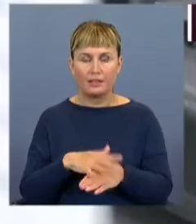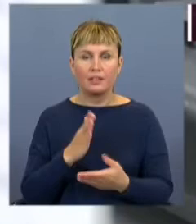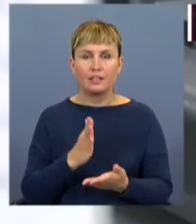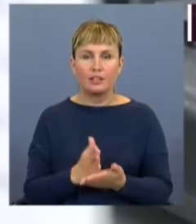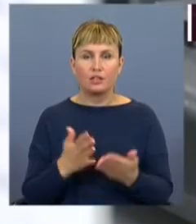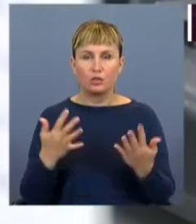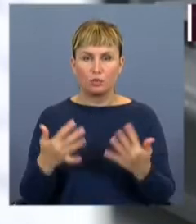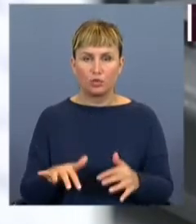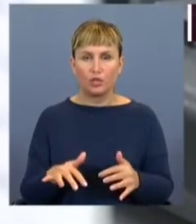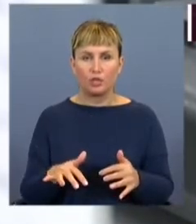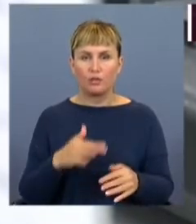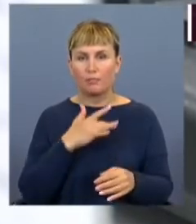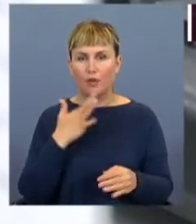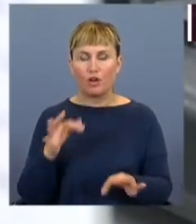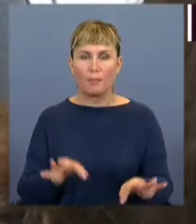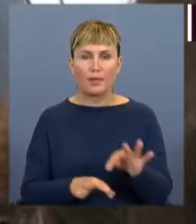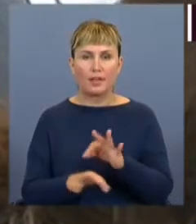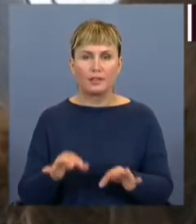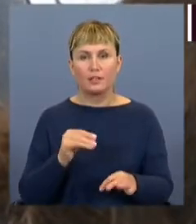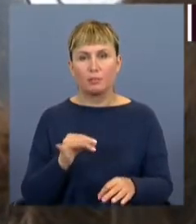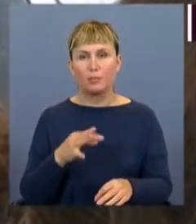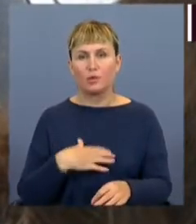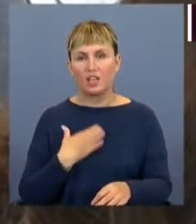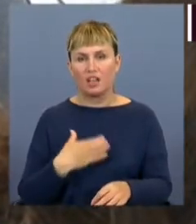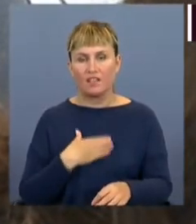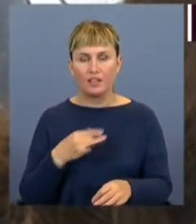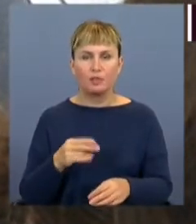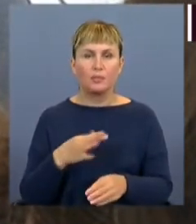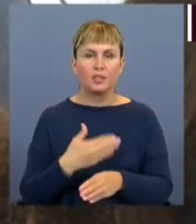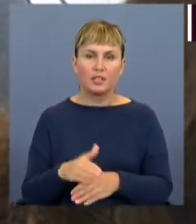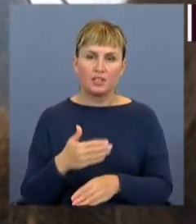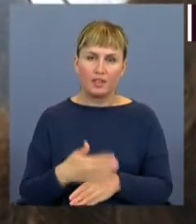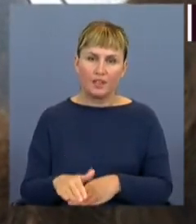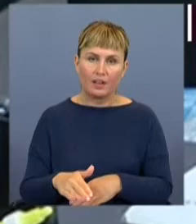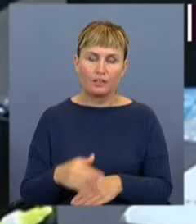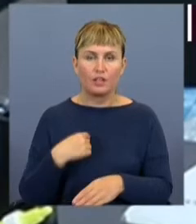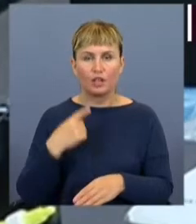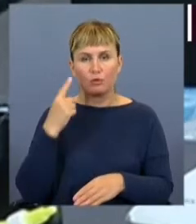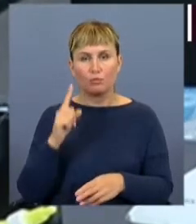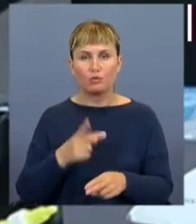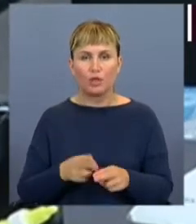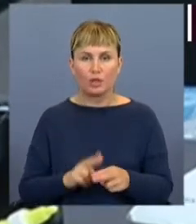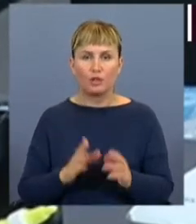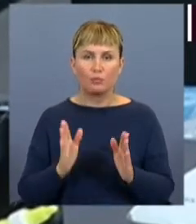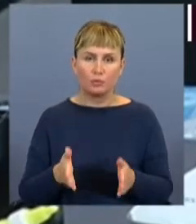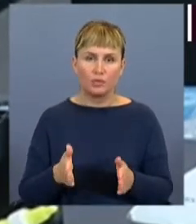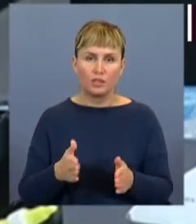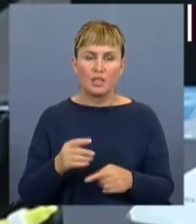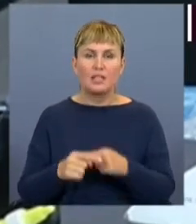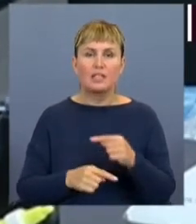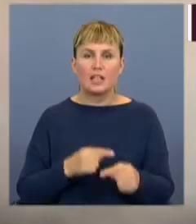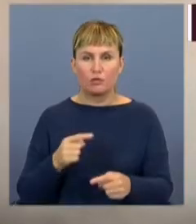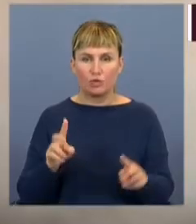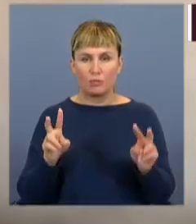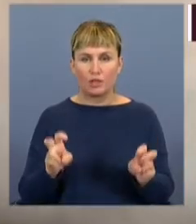уже много проектов и по страхованию, и по кредитованию. То есть, я думаю, что это будет следующим